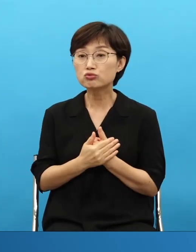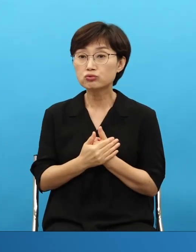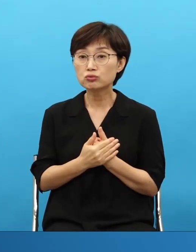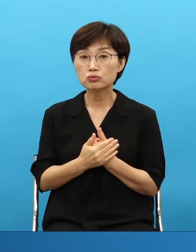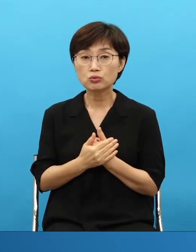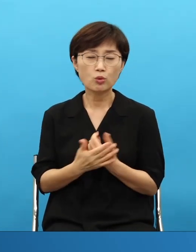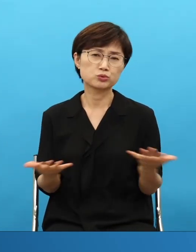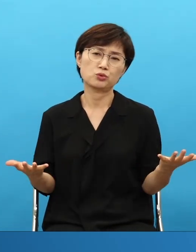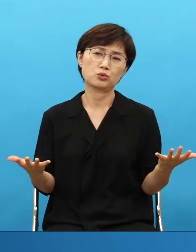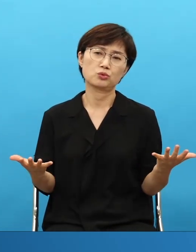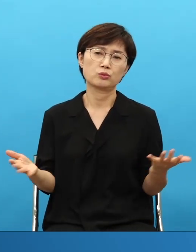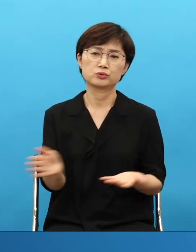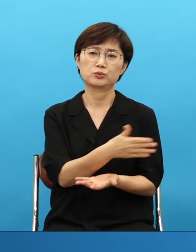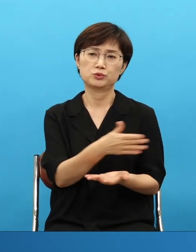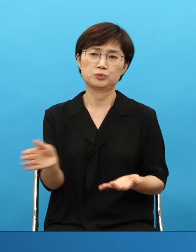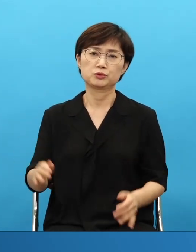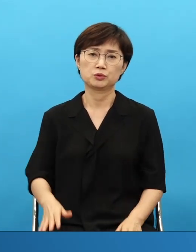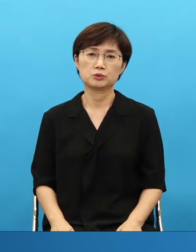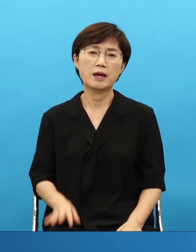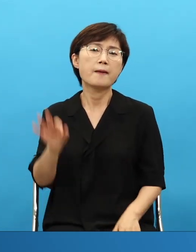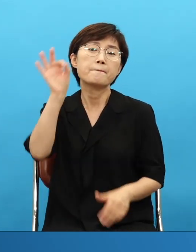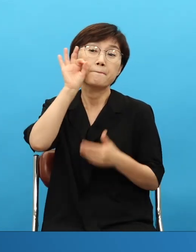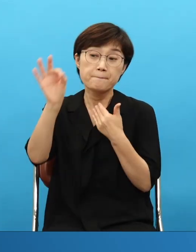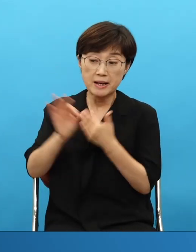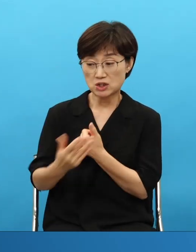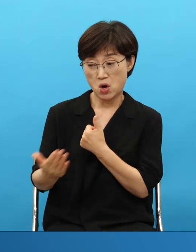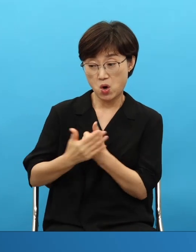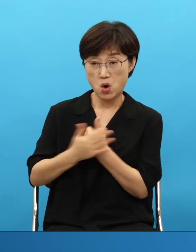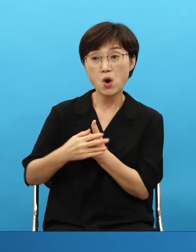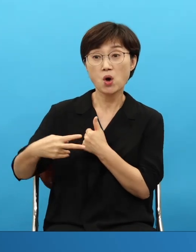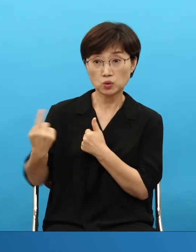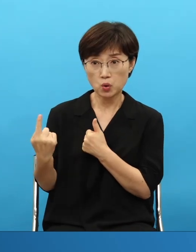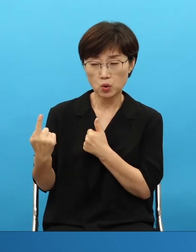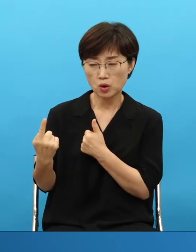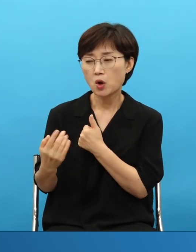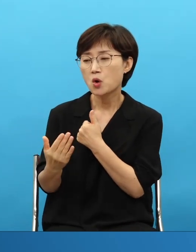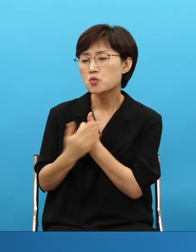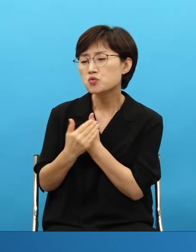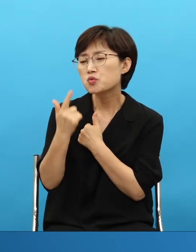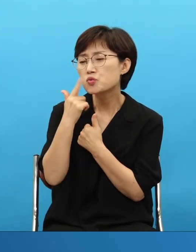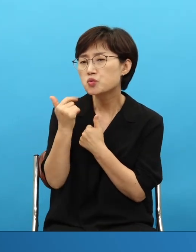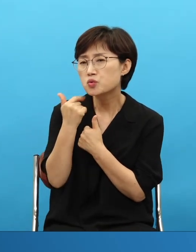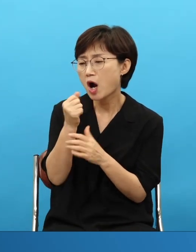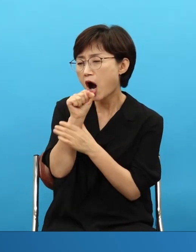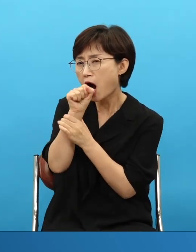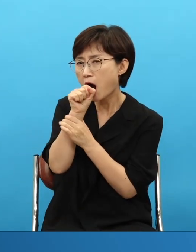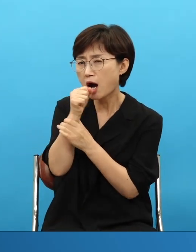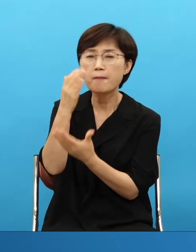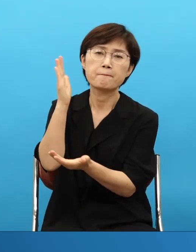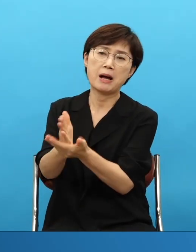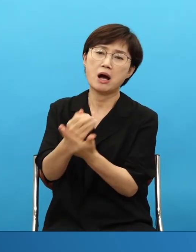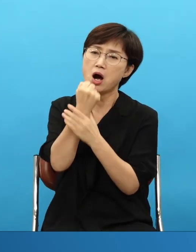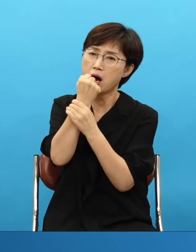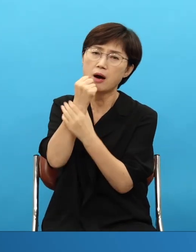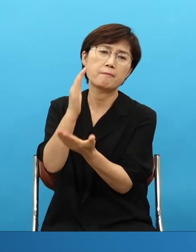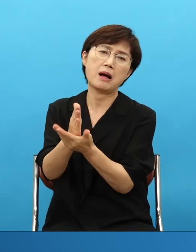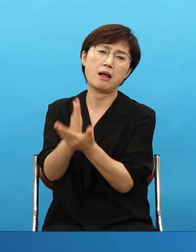世上没有人能够帮助我们人们。 그런데 있다고 해도 여러분 도움 받을 필요가 없어야 됩니다.